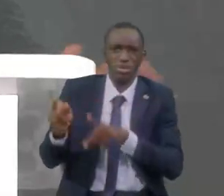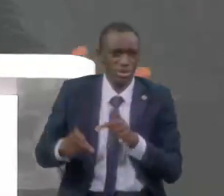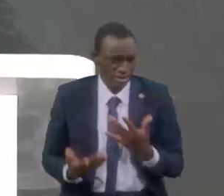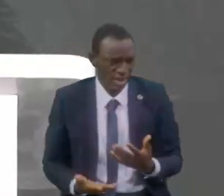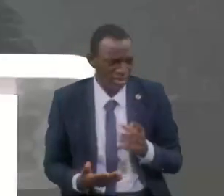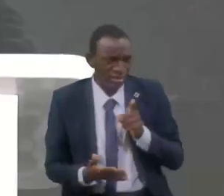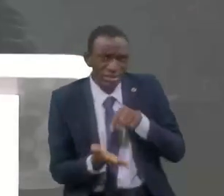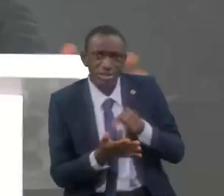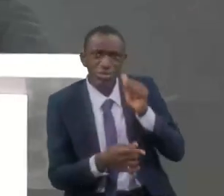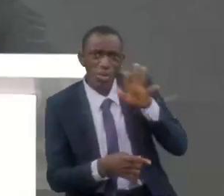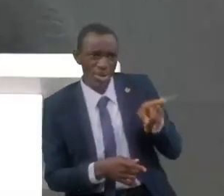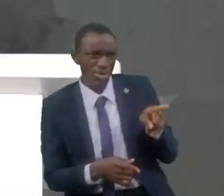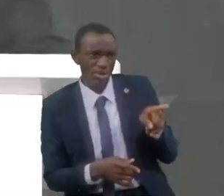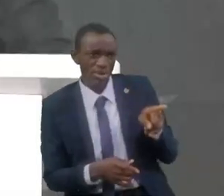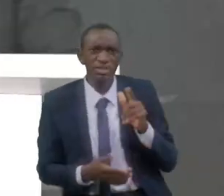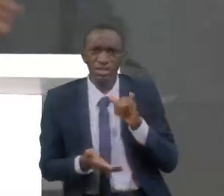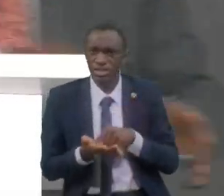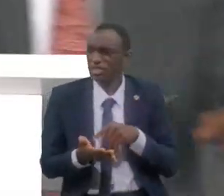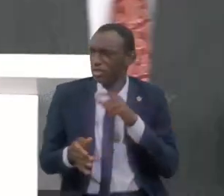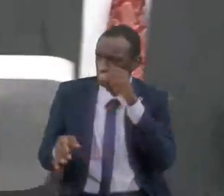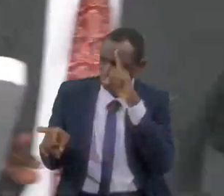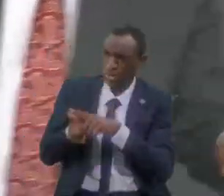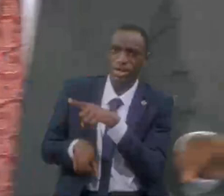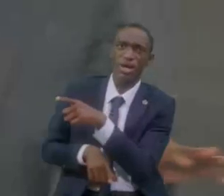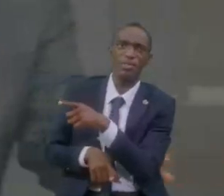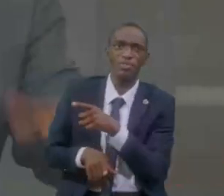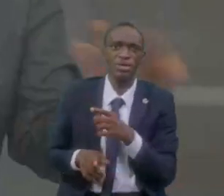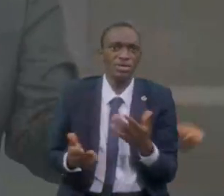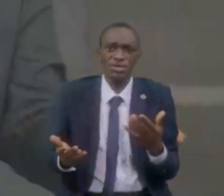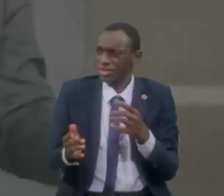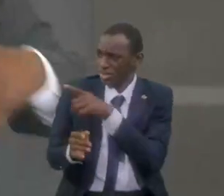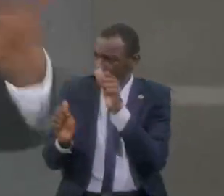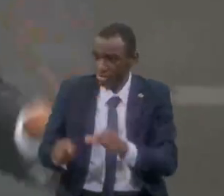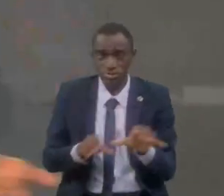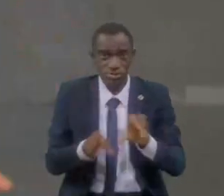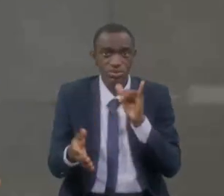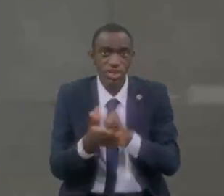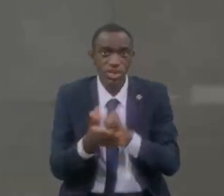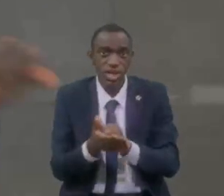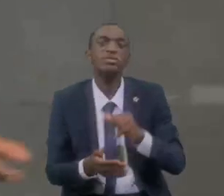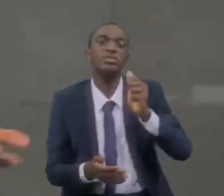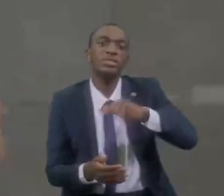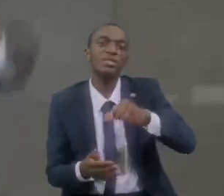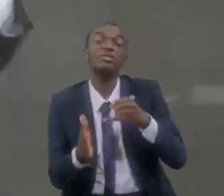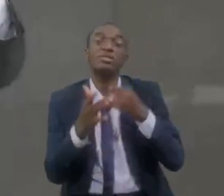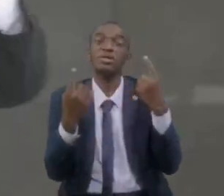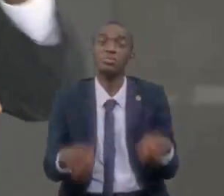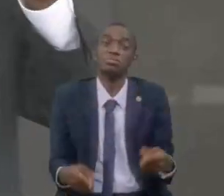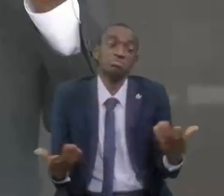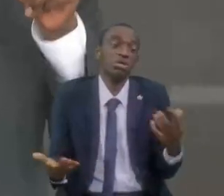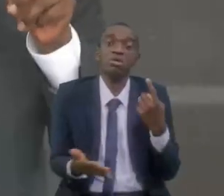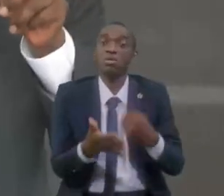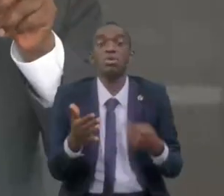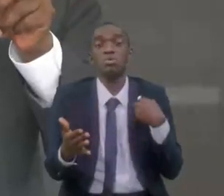telle madame, tel frère. Telle sœur peut faire ça. Oui, ça arrive. Qu'est-ce que nous allons